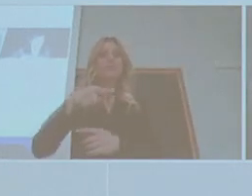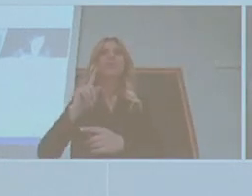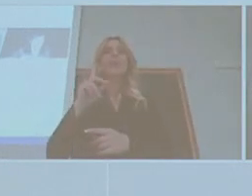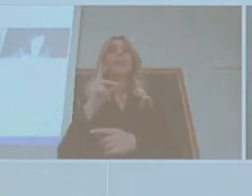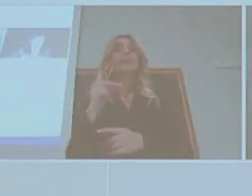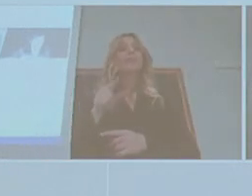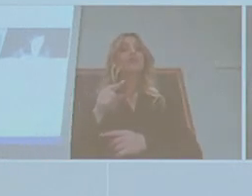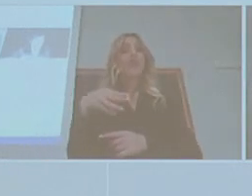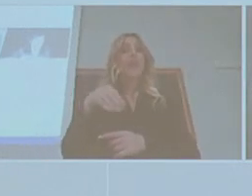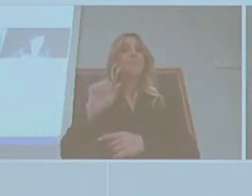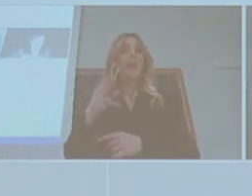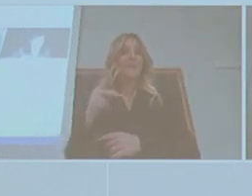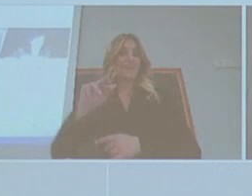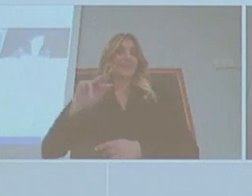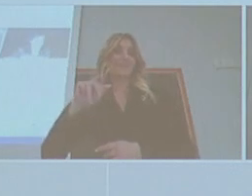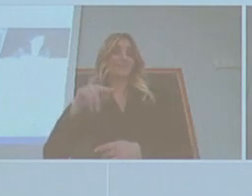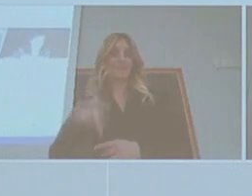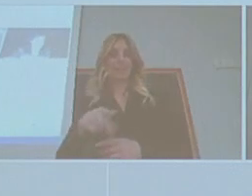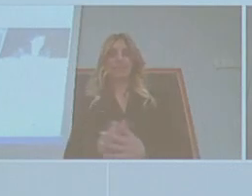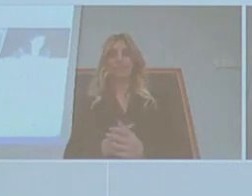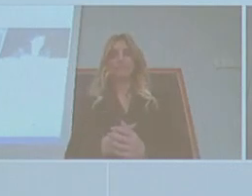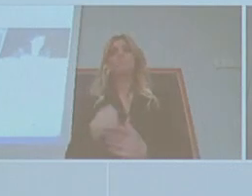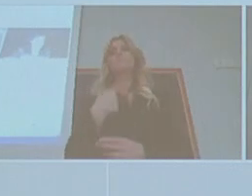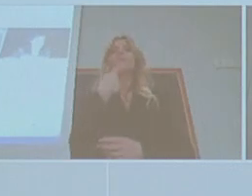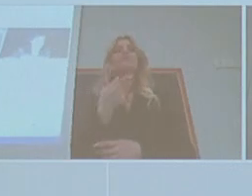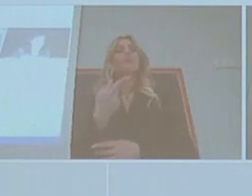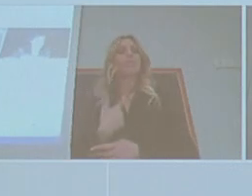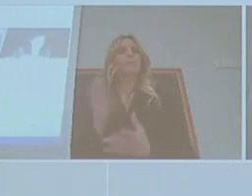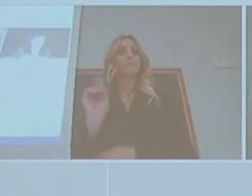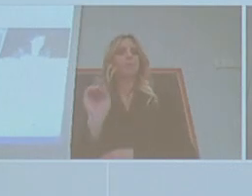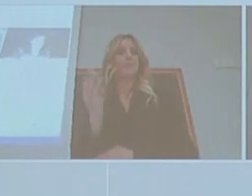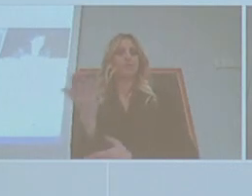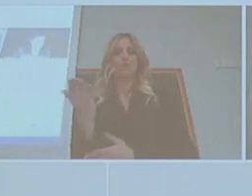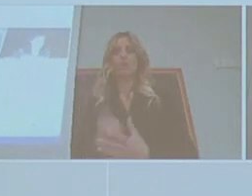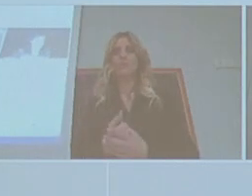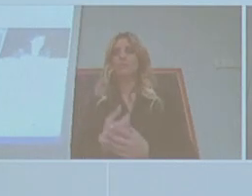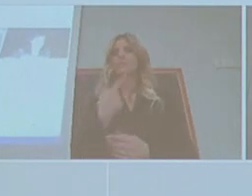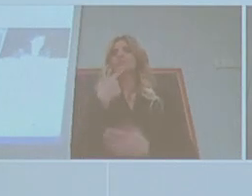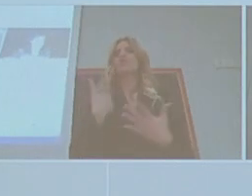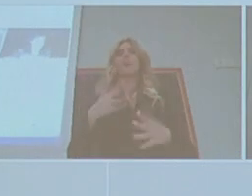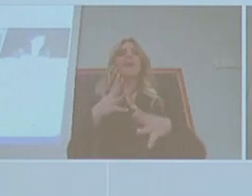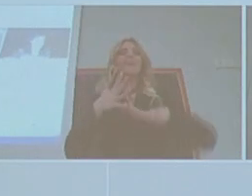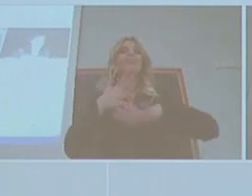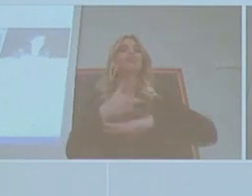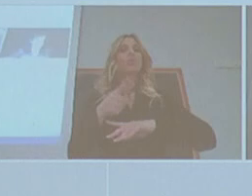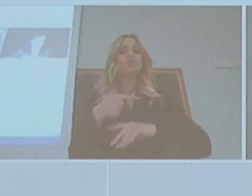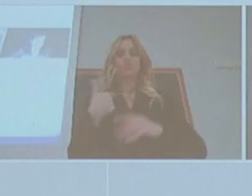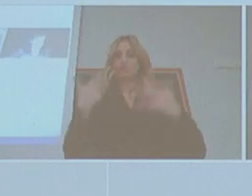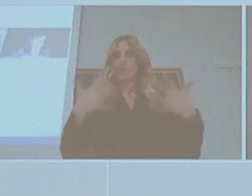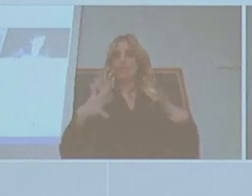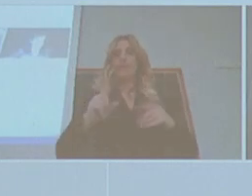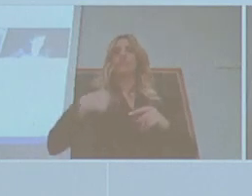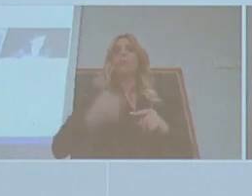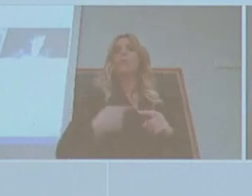marketing. Dicevamo, professore, abbiamo fatto un po' questa introduzione e poi siamo andati nel